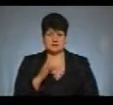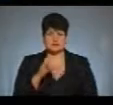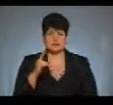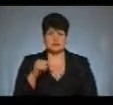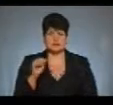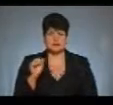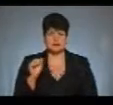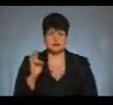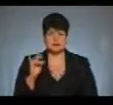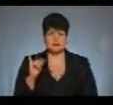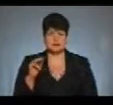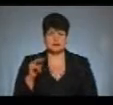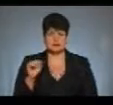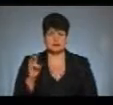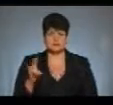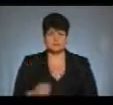Данілін.